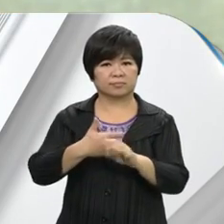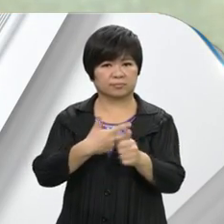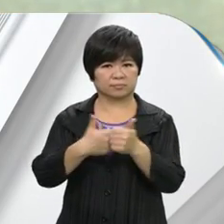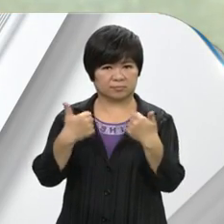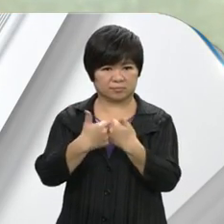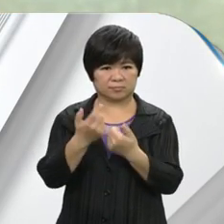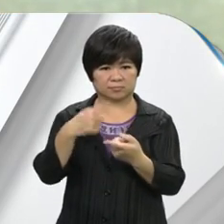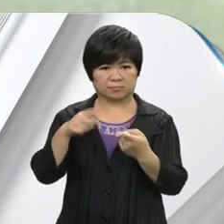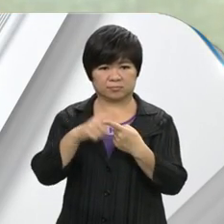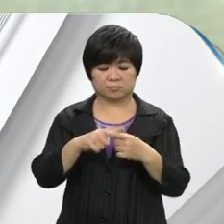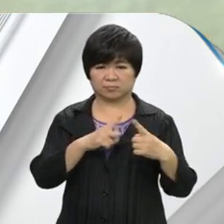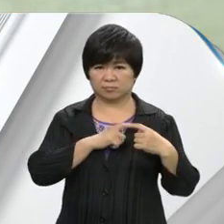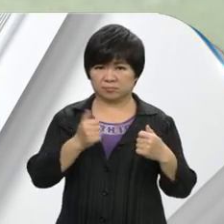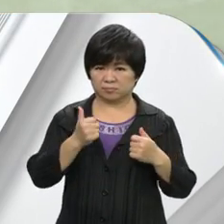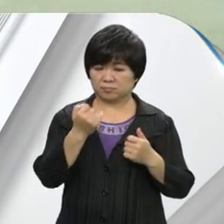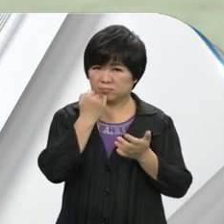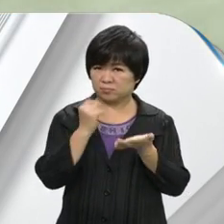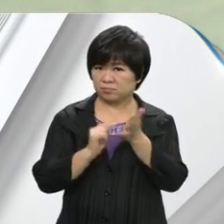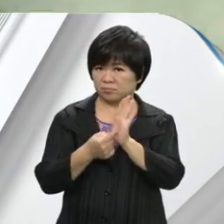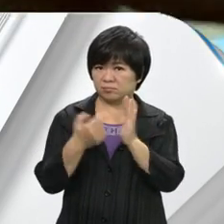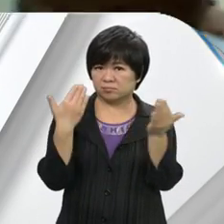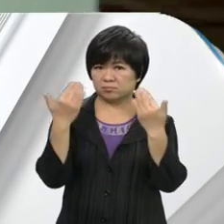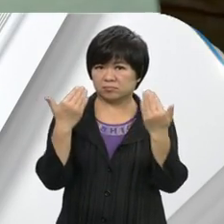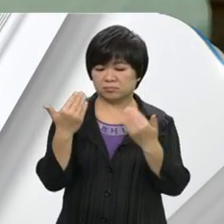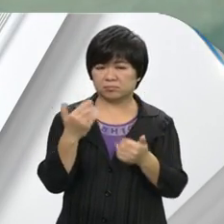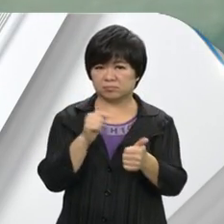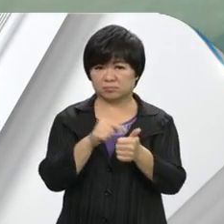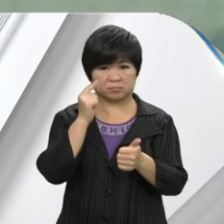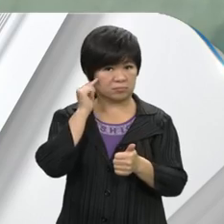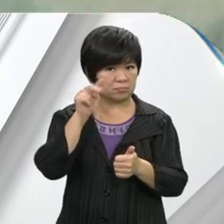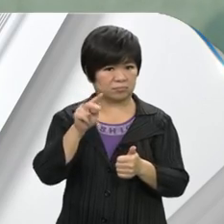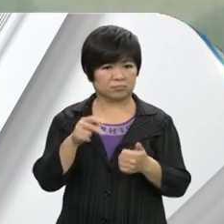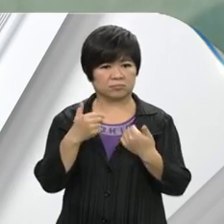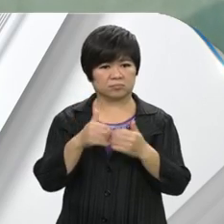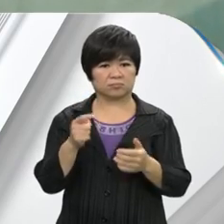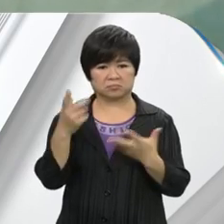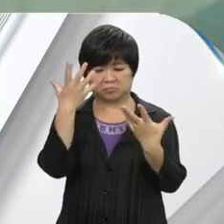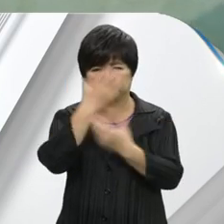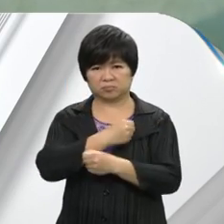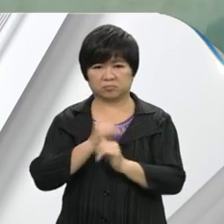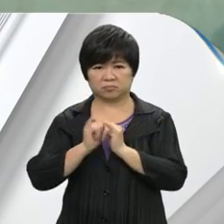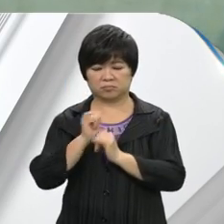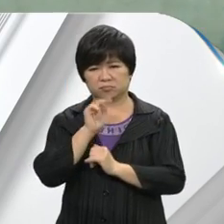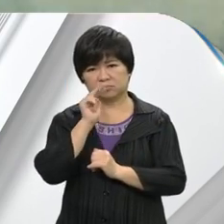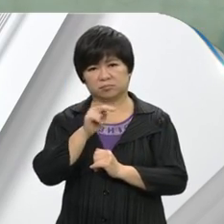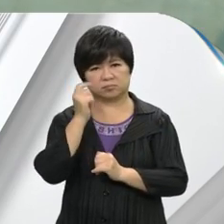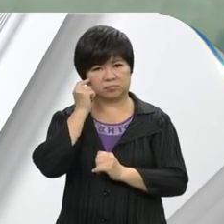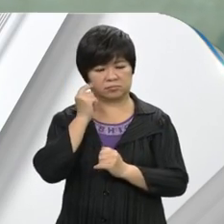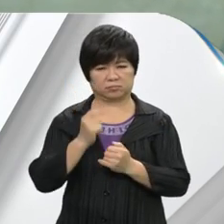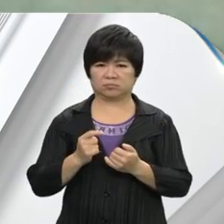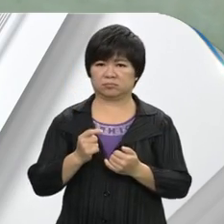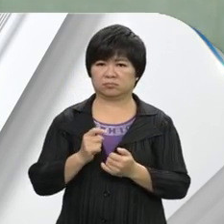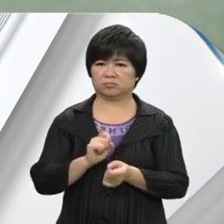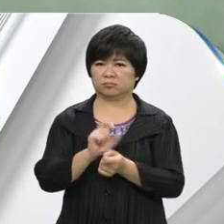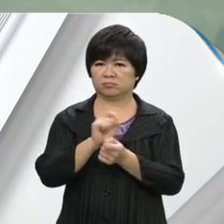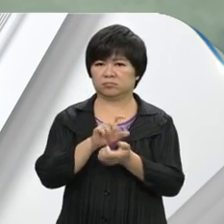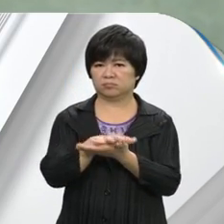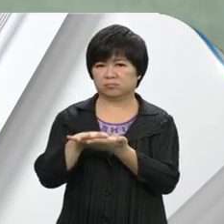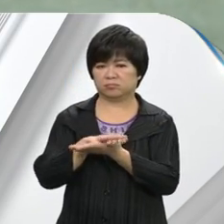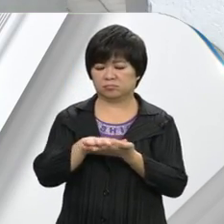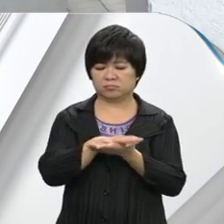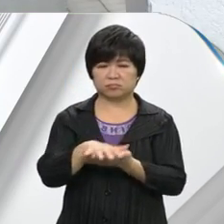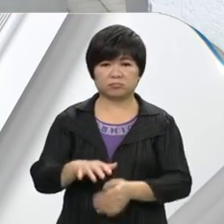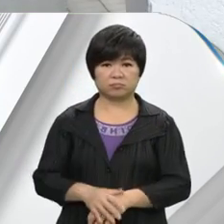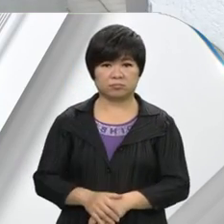该本国建粉是得好好表达也意见，怎么是知道啥批态度对亚个事情有唔好的看法？